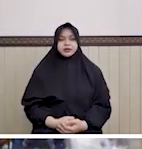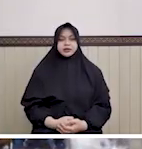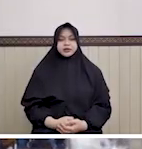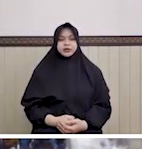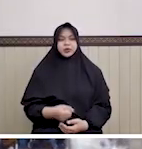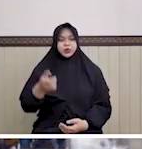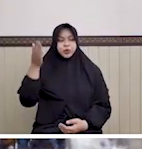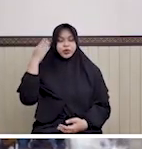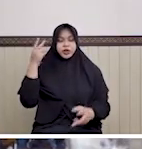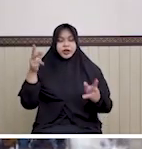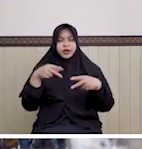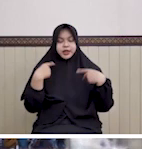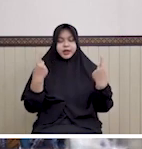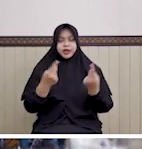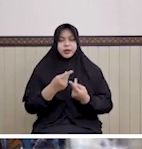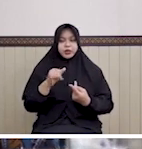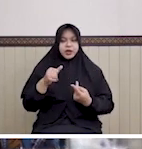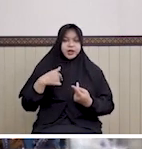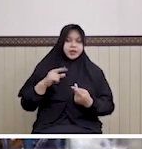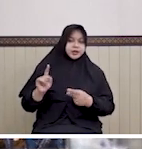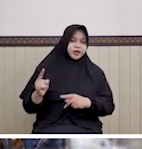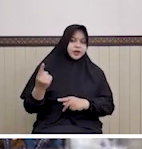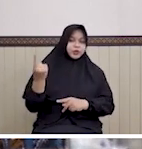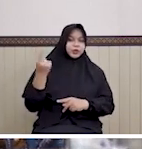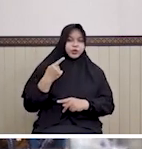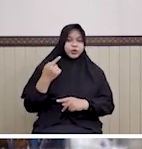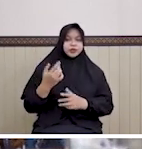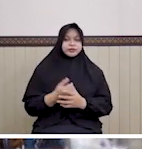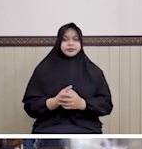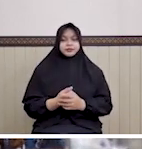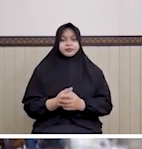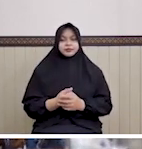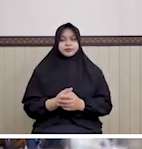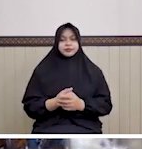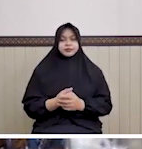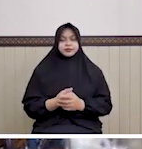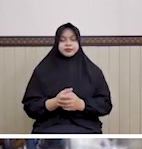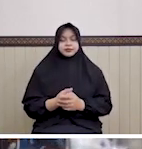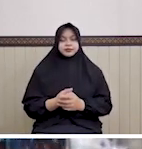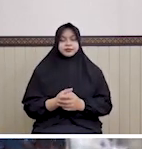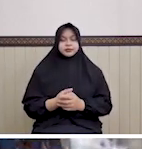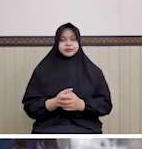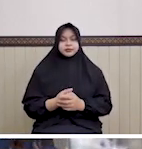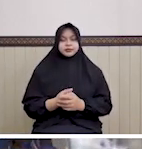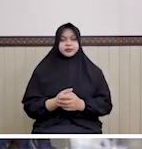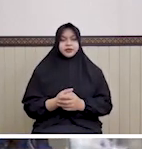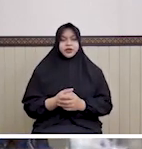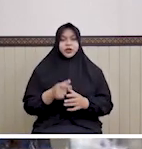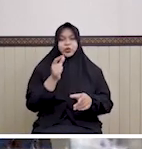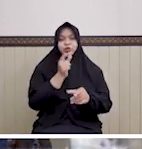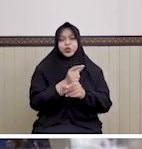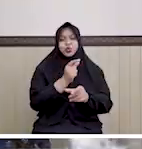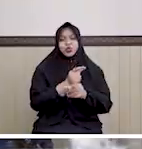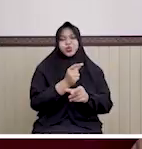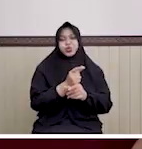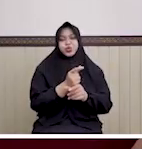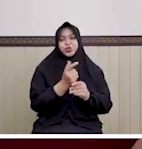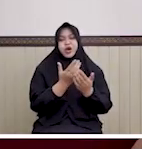akan waktu itu kita juga ada salah satu yang mereka yang dia adalah guru ngajinya